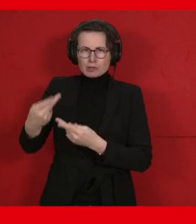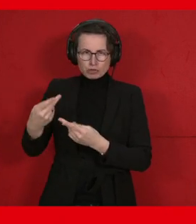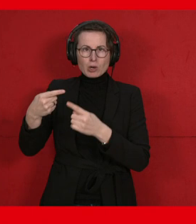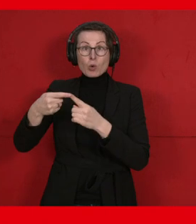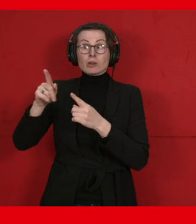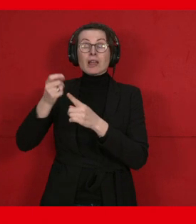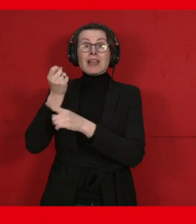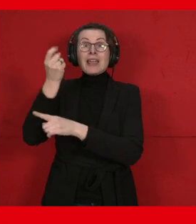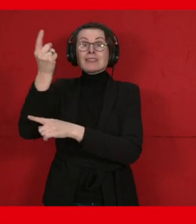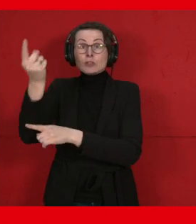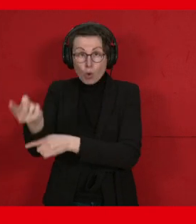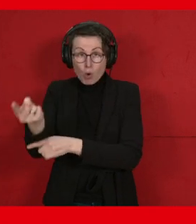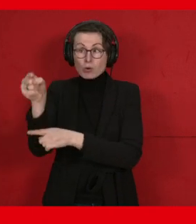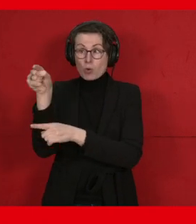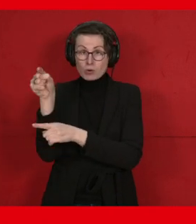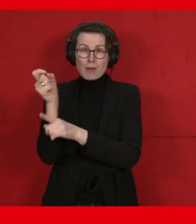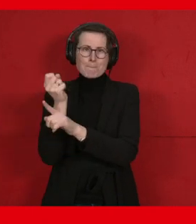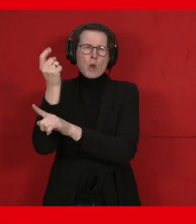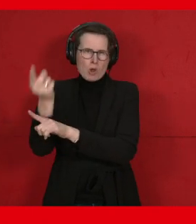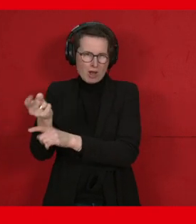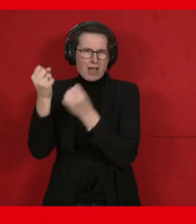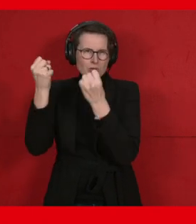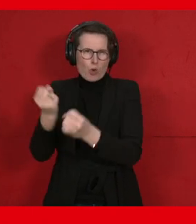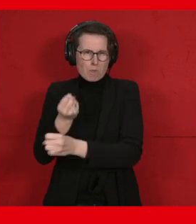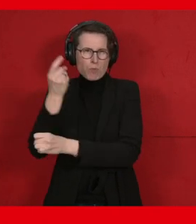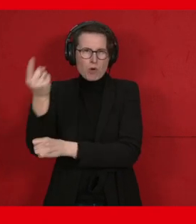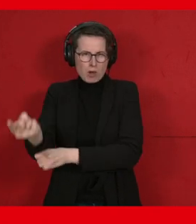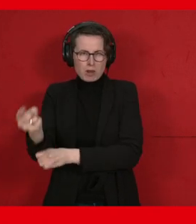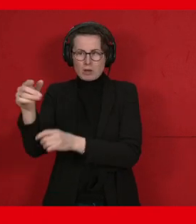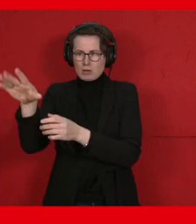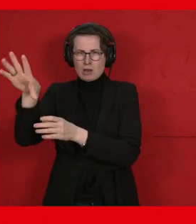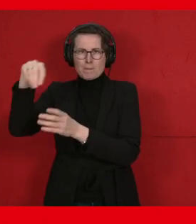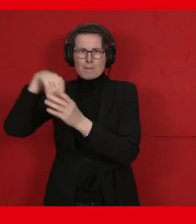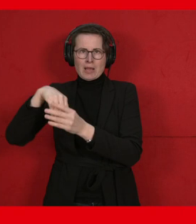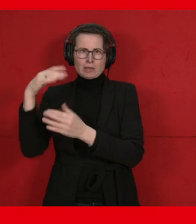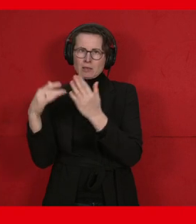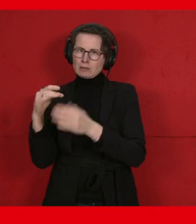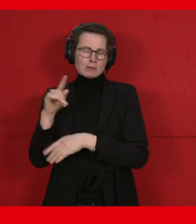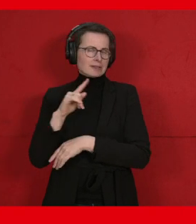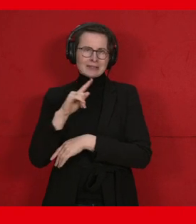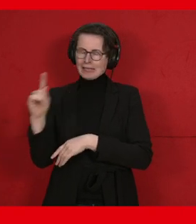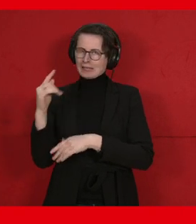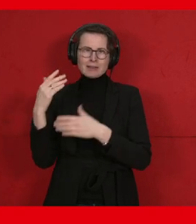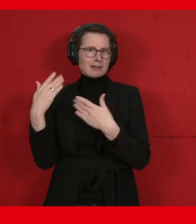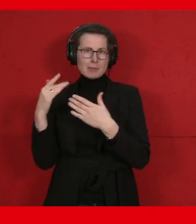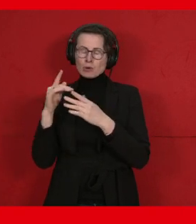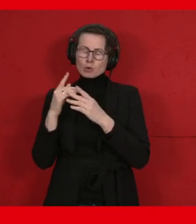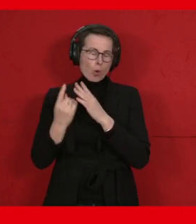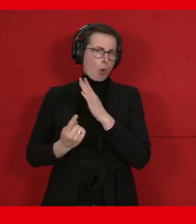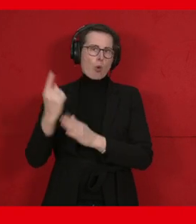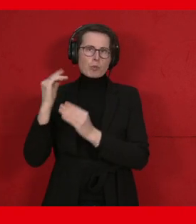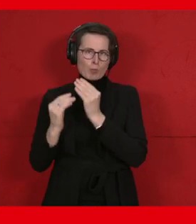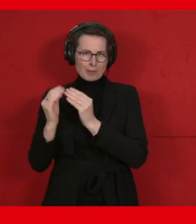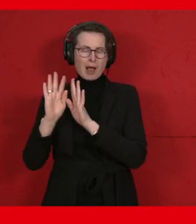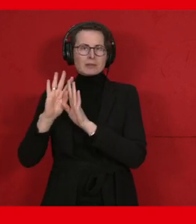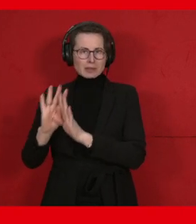auch die Entsorgung des Mülls, des Atommülls hinten dran hängen, dann ist das nicht nur nicht klimaneutral, sondern hochproblematisch. Aber